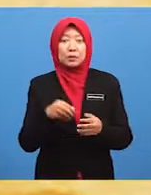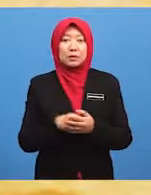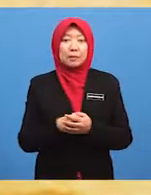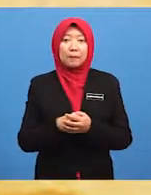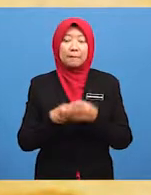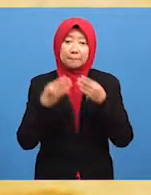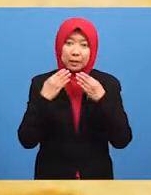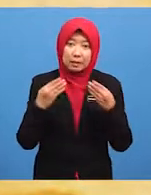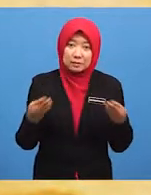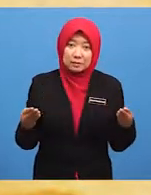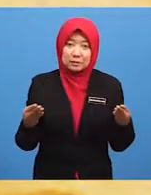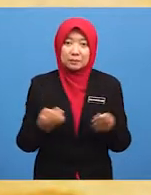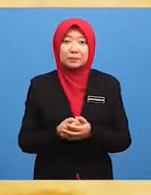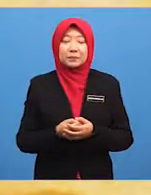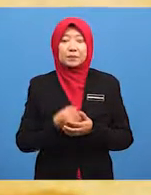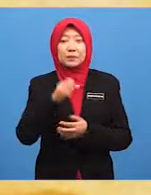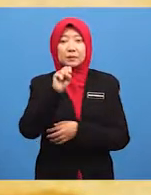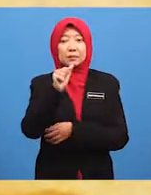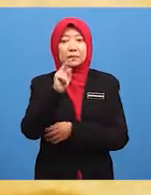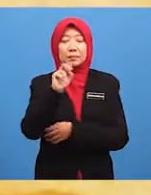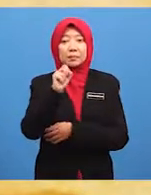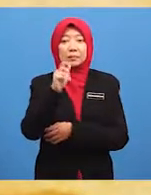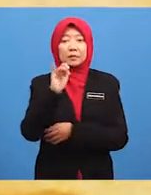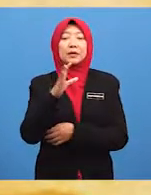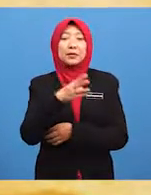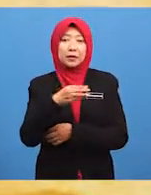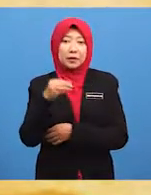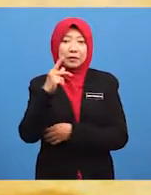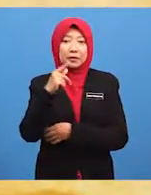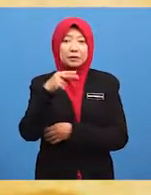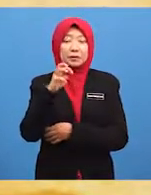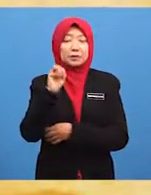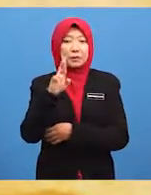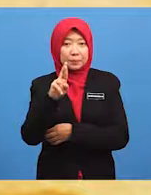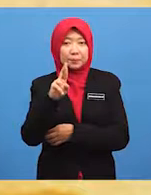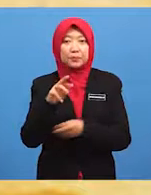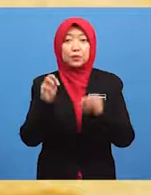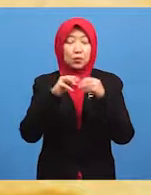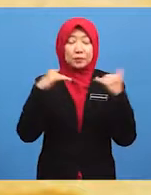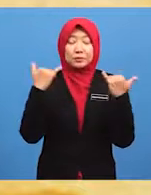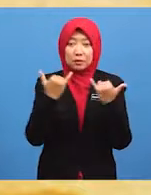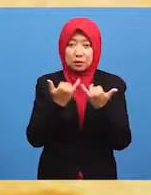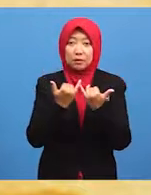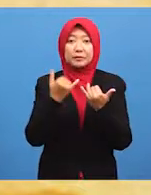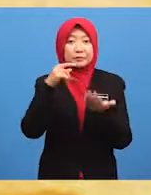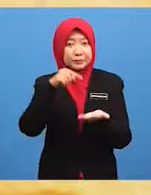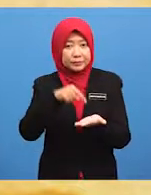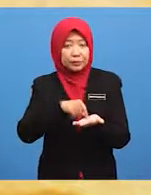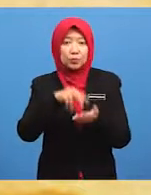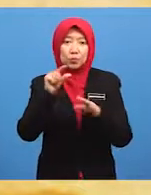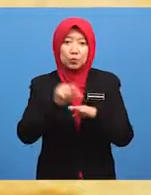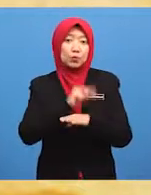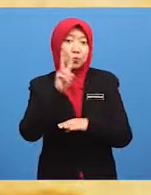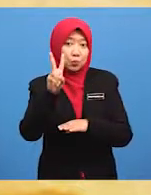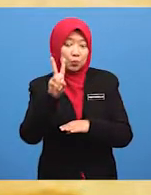bahasa, iaitu bahasa Sanskrit dan bahasa Khmer. Masyarakat Angkor juga menggunakan dua